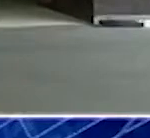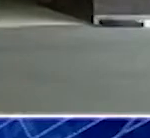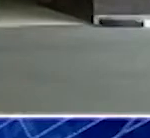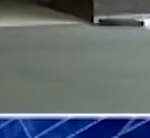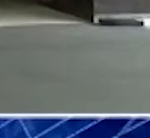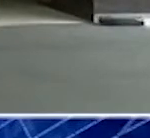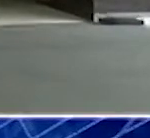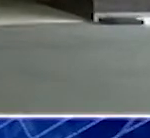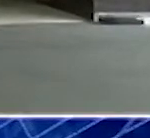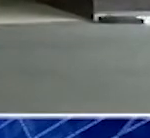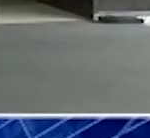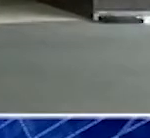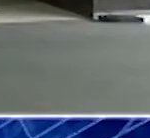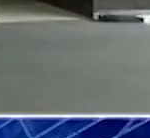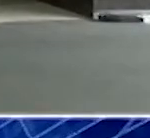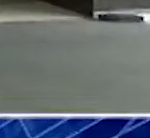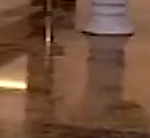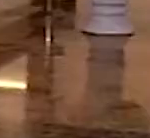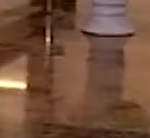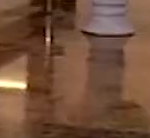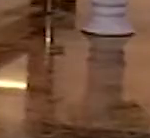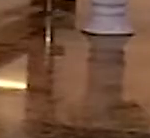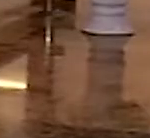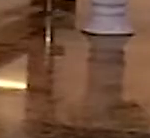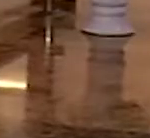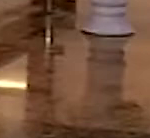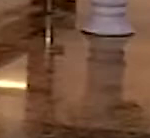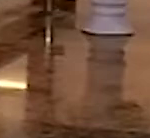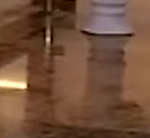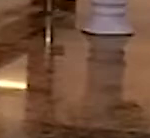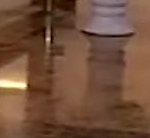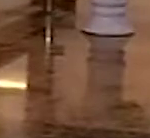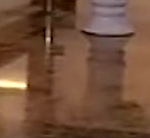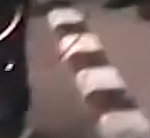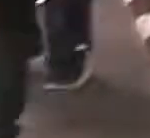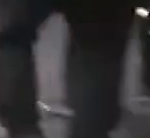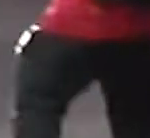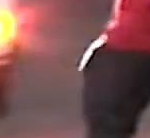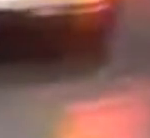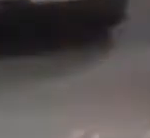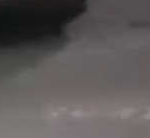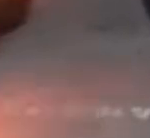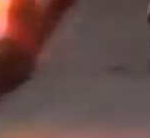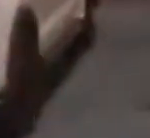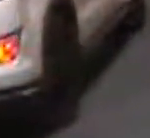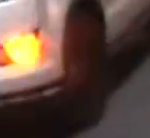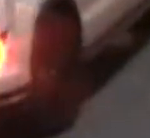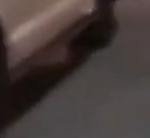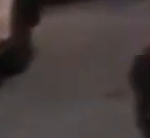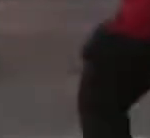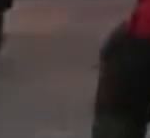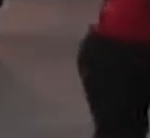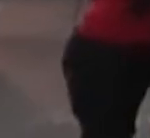19 hingga 22-06-2018 maupun pemeriksaan terkait penerbitan dokumen palsu semalam berdasarkan